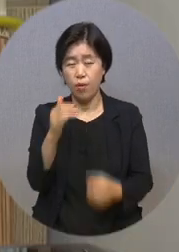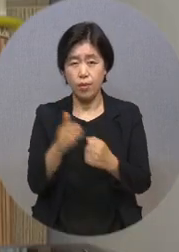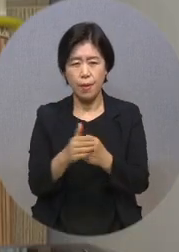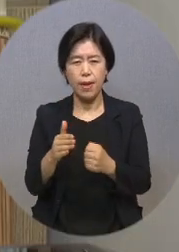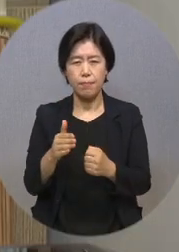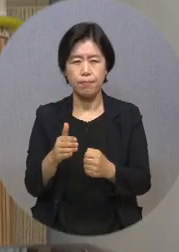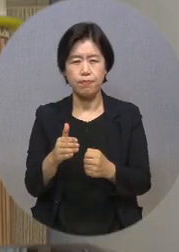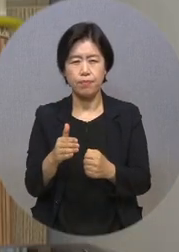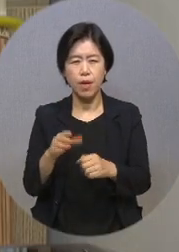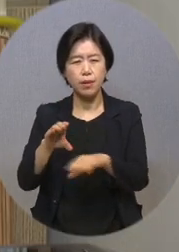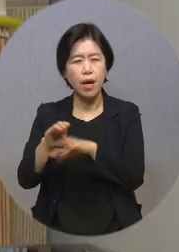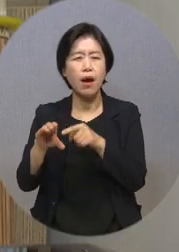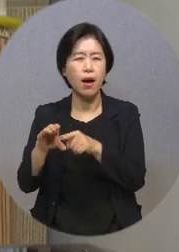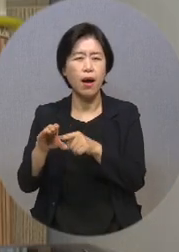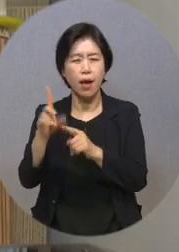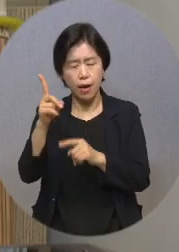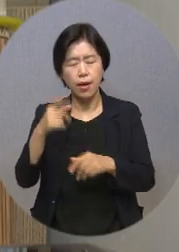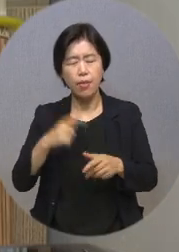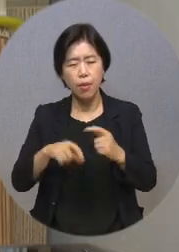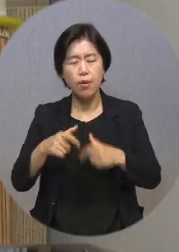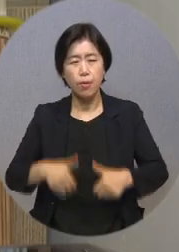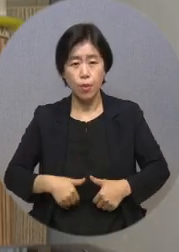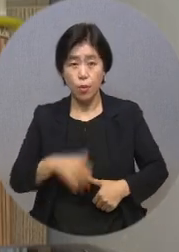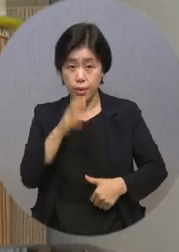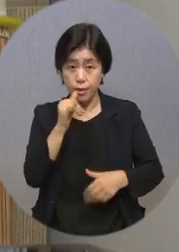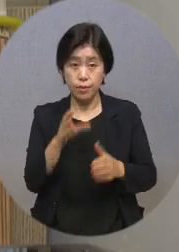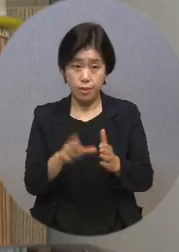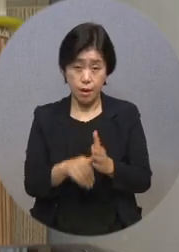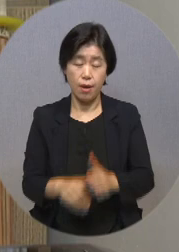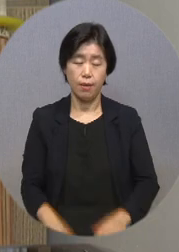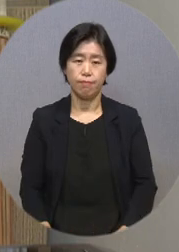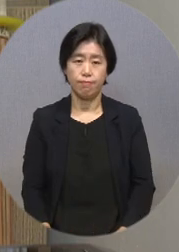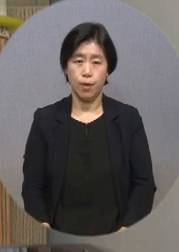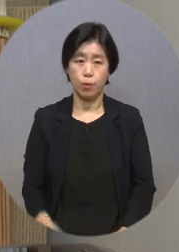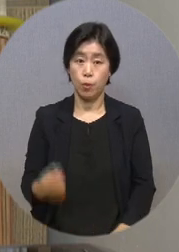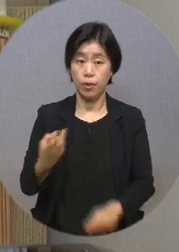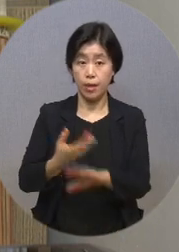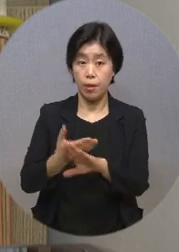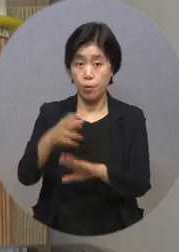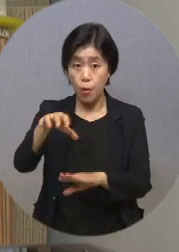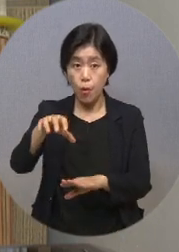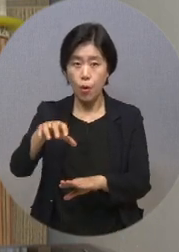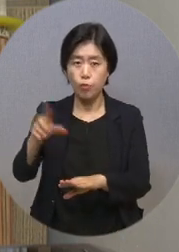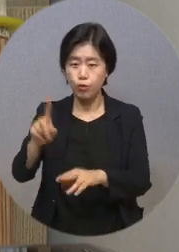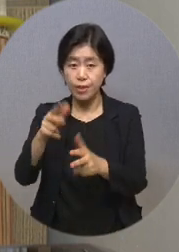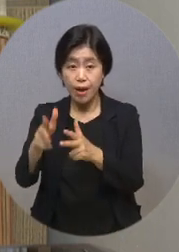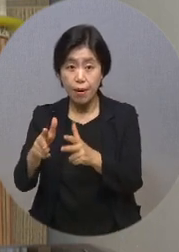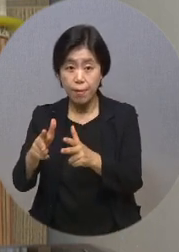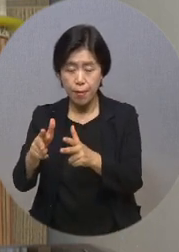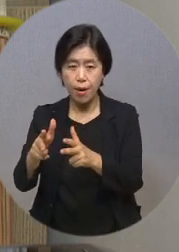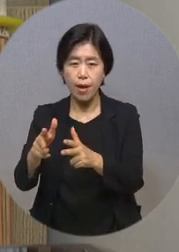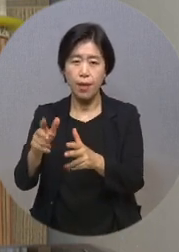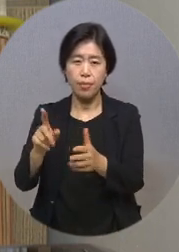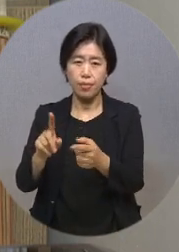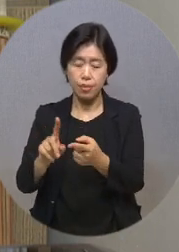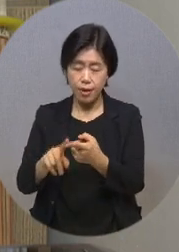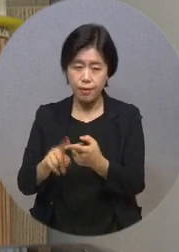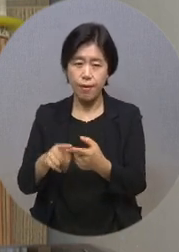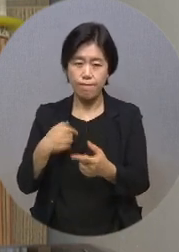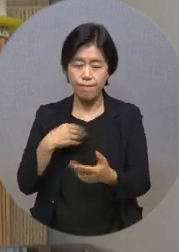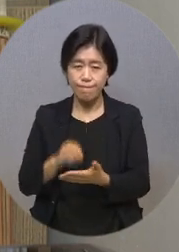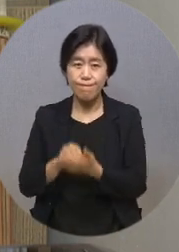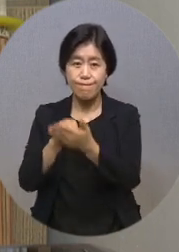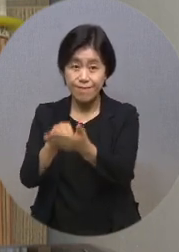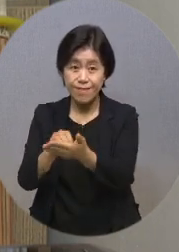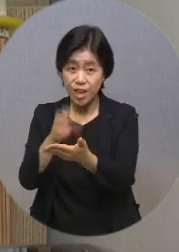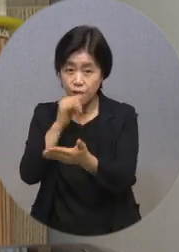필요한 차량이었는데 다행히 충남 공동모금회에서 저희가 응모를 해서 받아왔습니다. 세종시가 아니고 정말